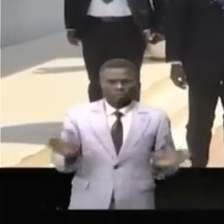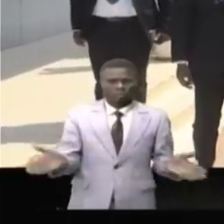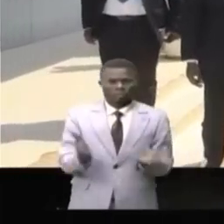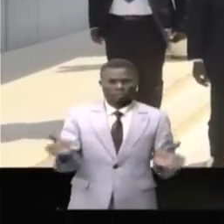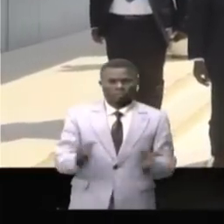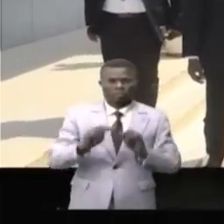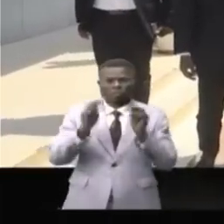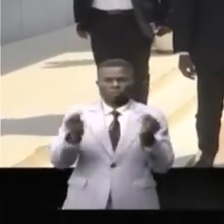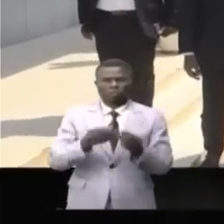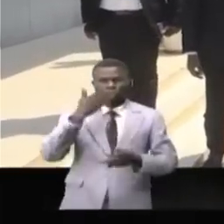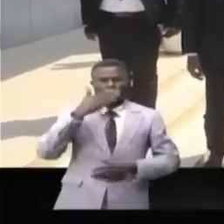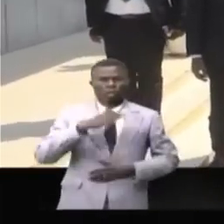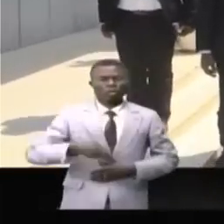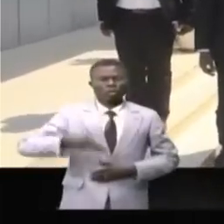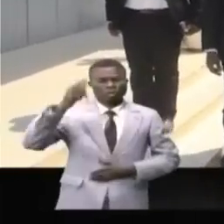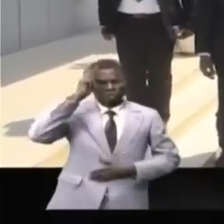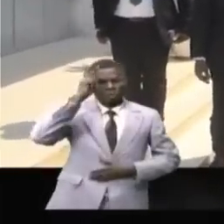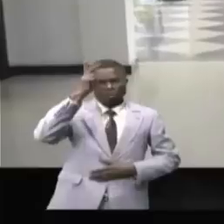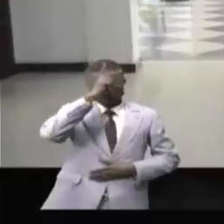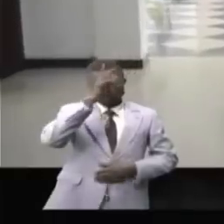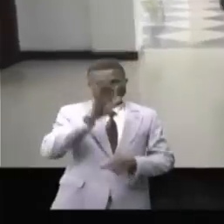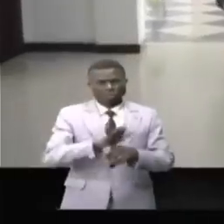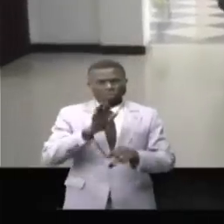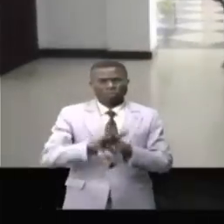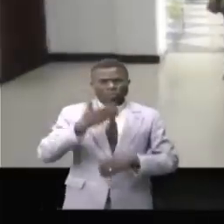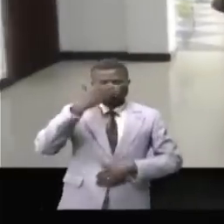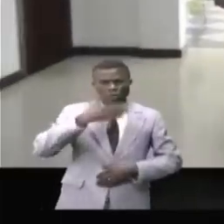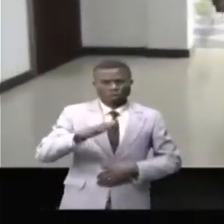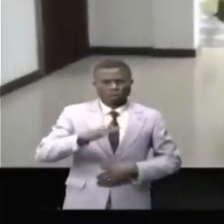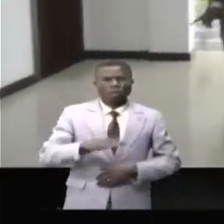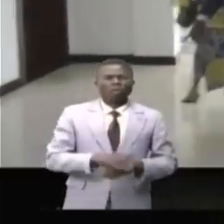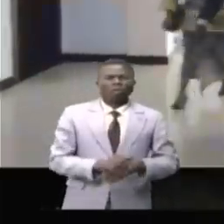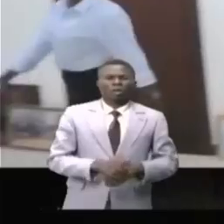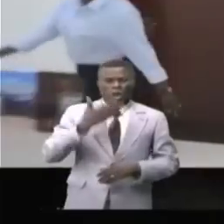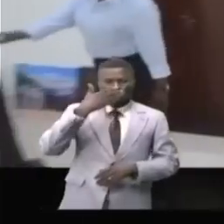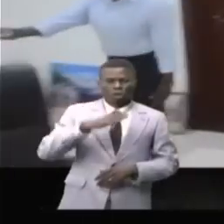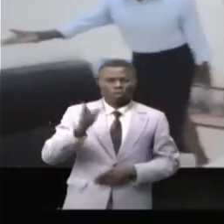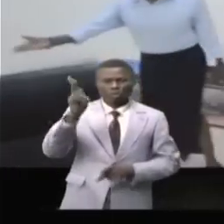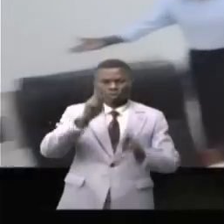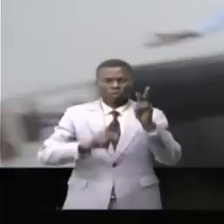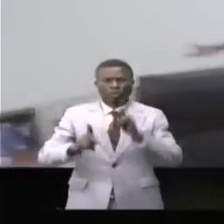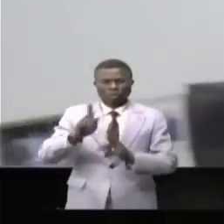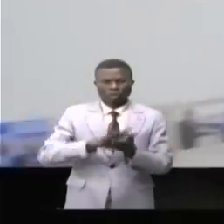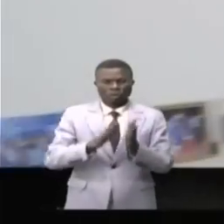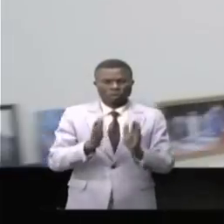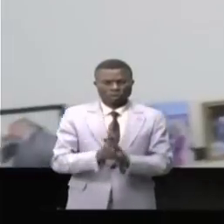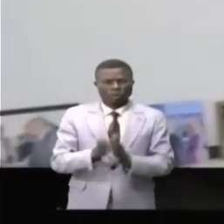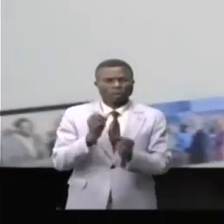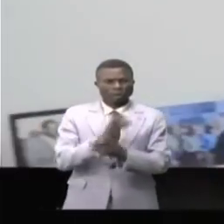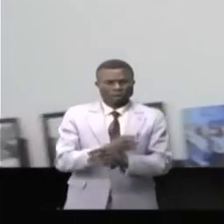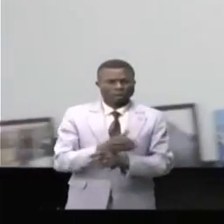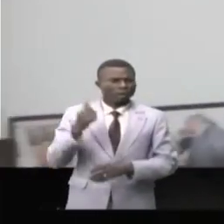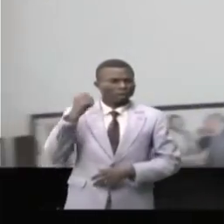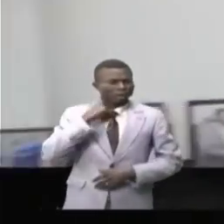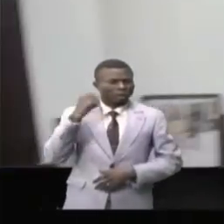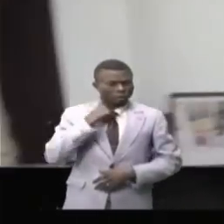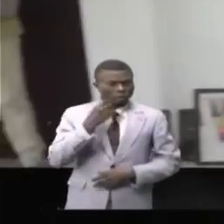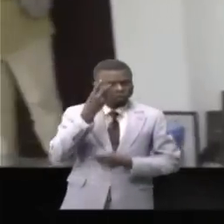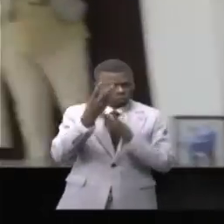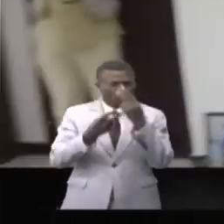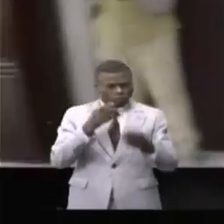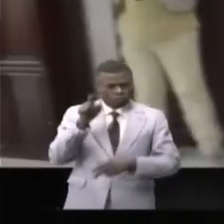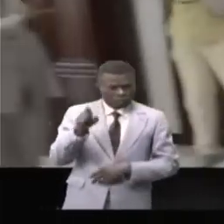des structures sanitaires du Haut-Katanga, plusieurs hôpitaux et centres de santé publique seront visités par le docteur Samuel